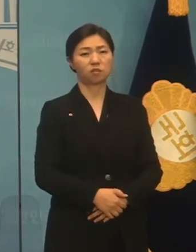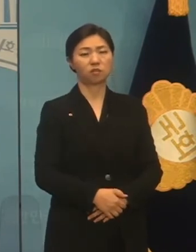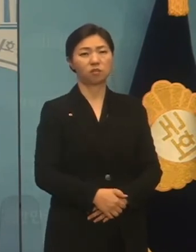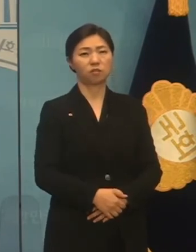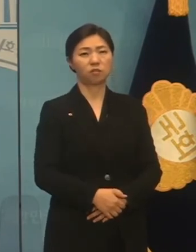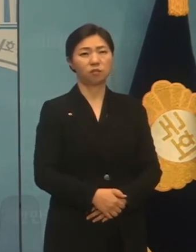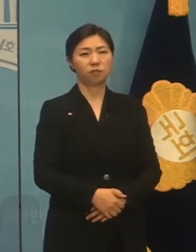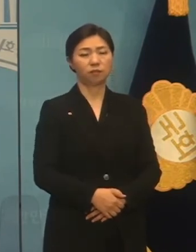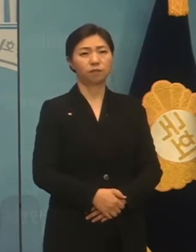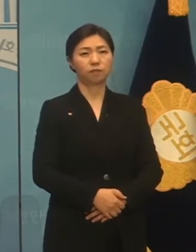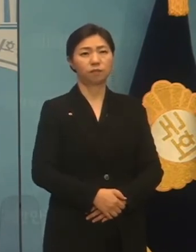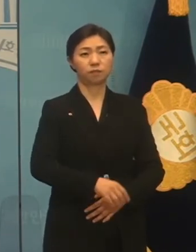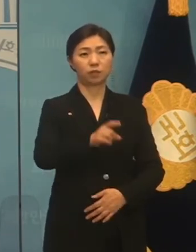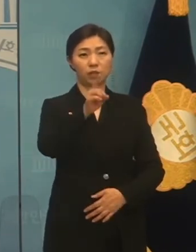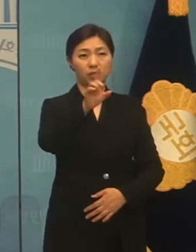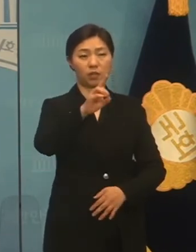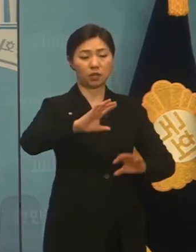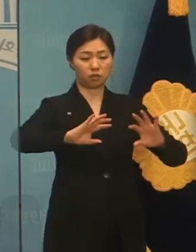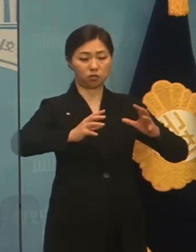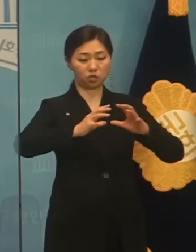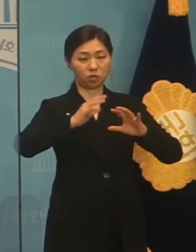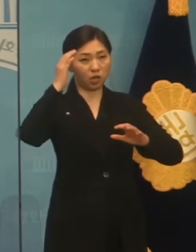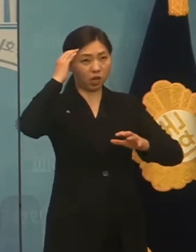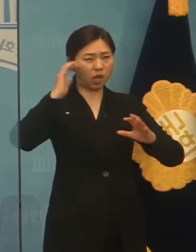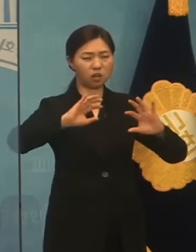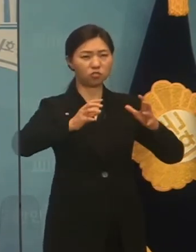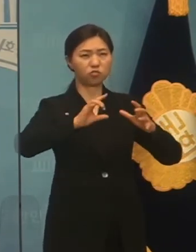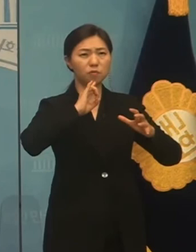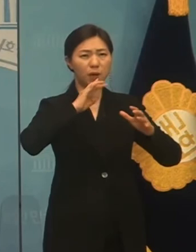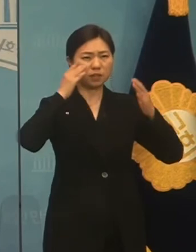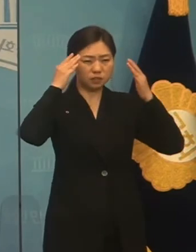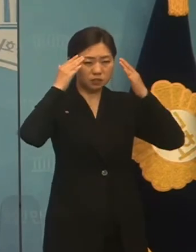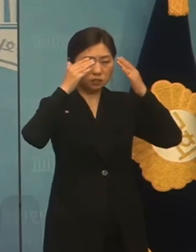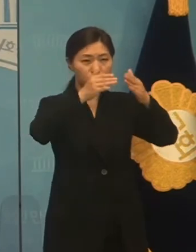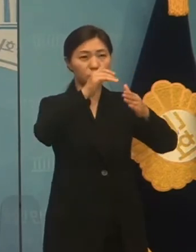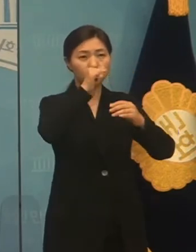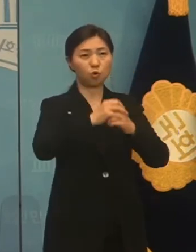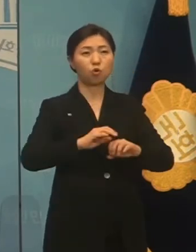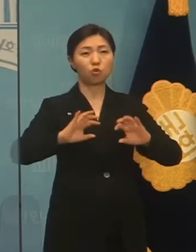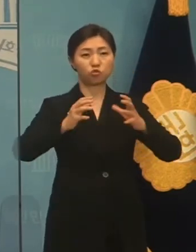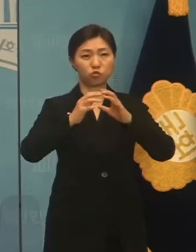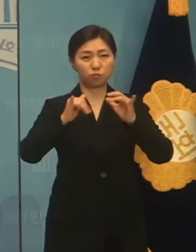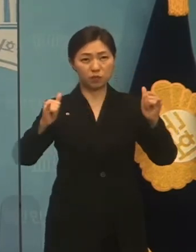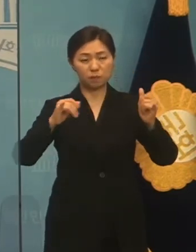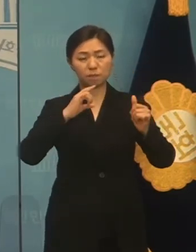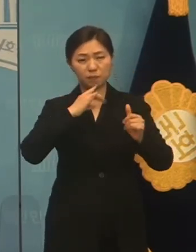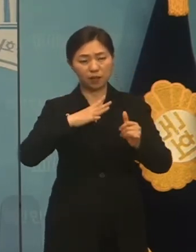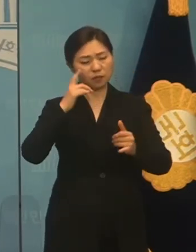오직 국민만 생각하고 국민만 바라보며